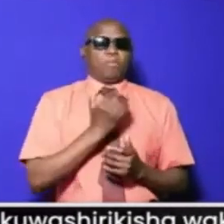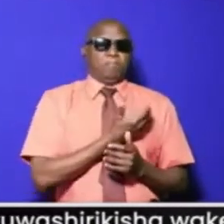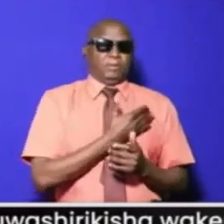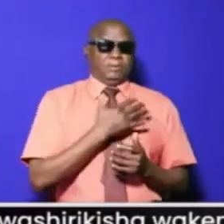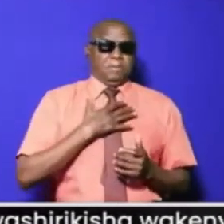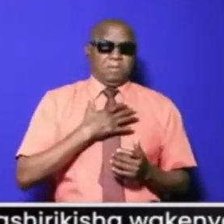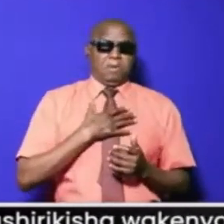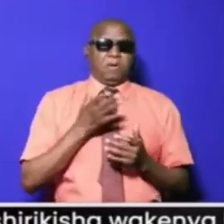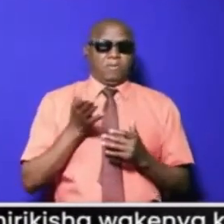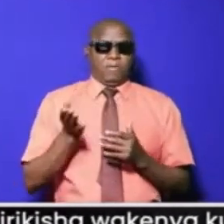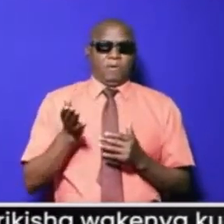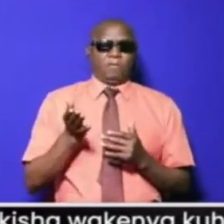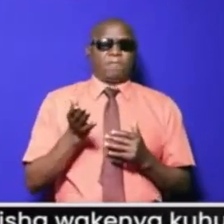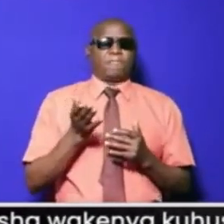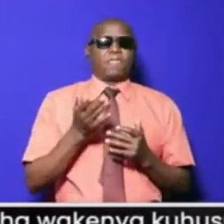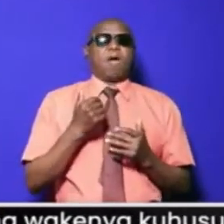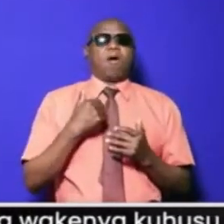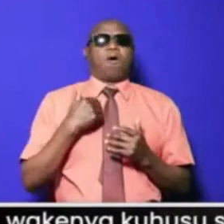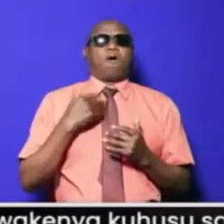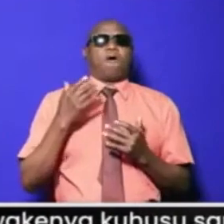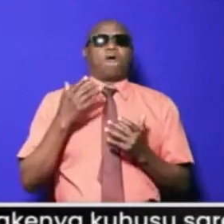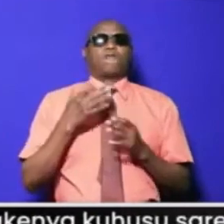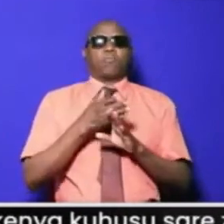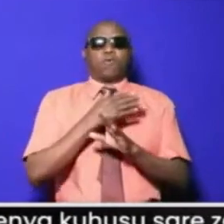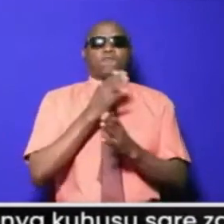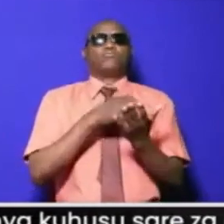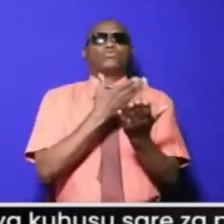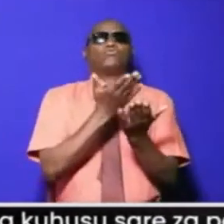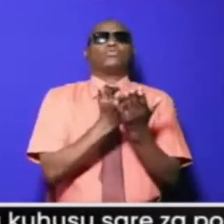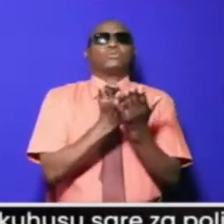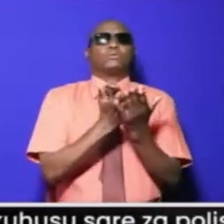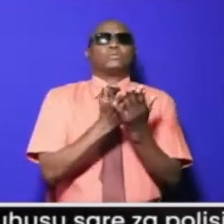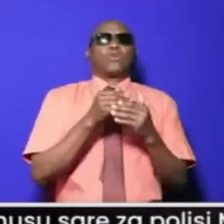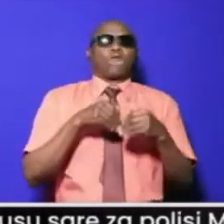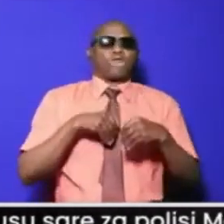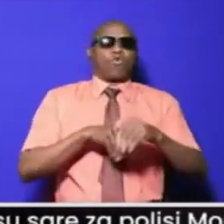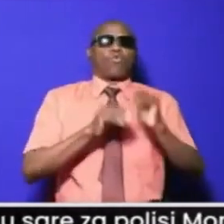yangu tuliweza kupropose hata tukafuata